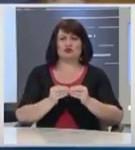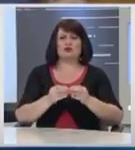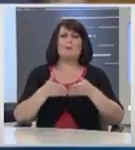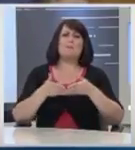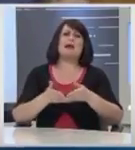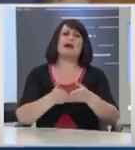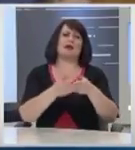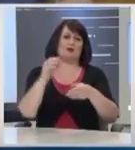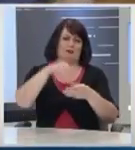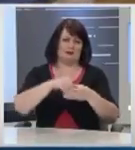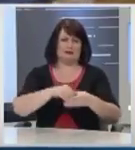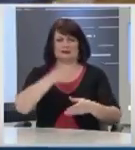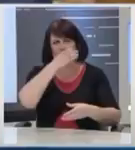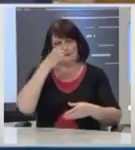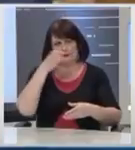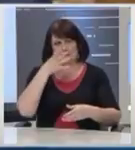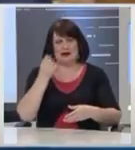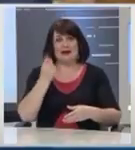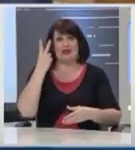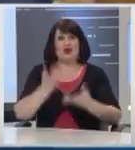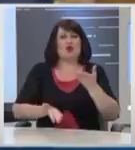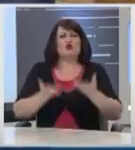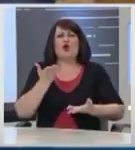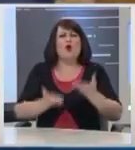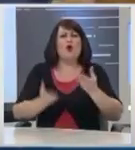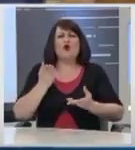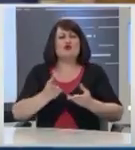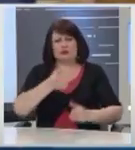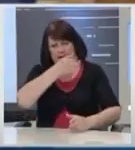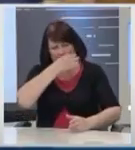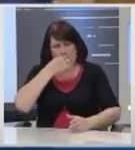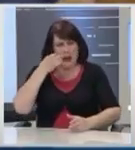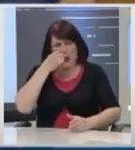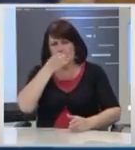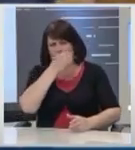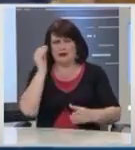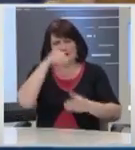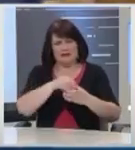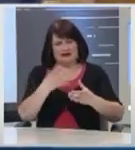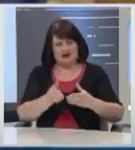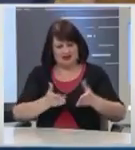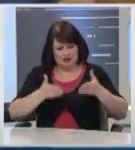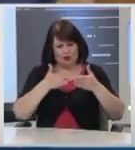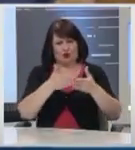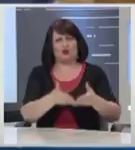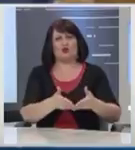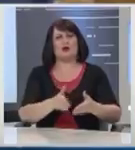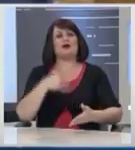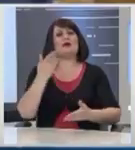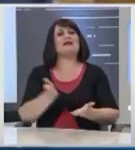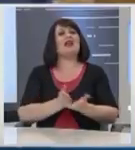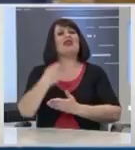πλοίου που βρέθηκε με πάνω από 2 τόνους ηρωίνης και στην πορεία, στη δικαστική